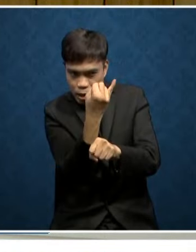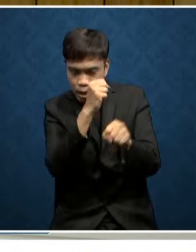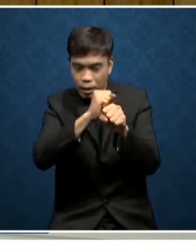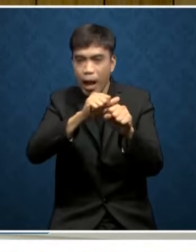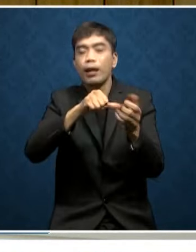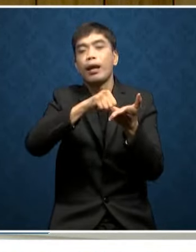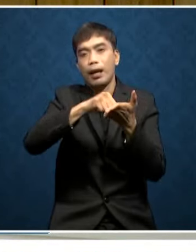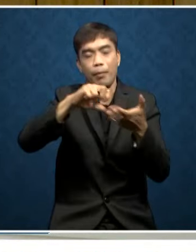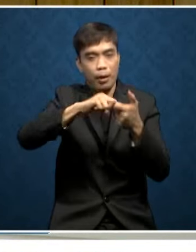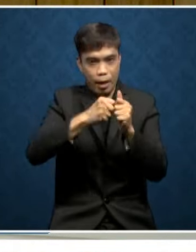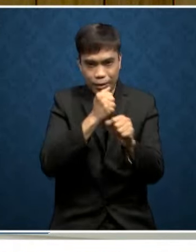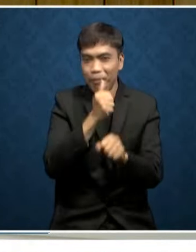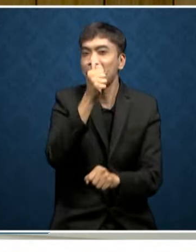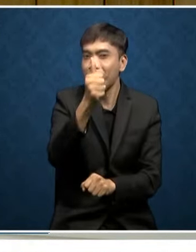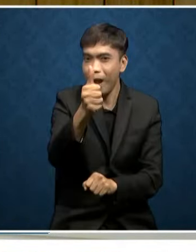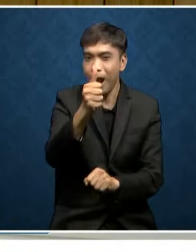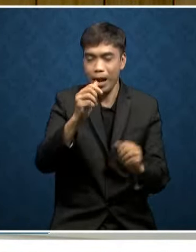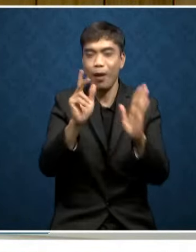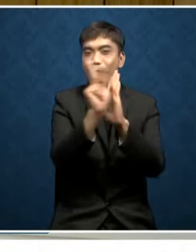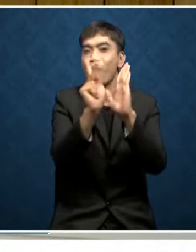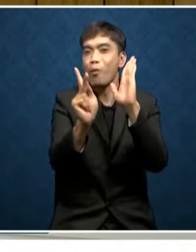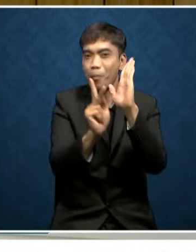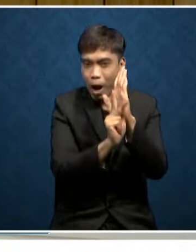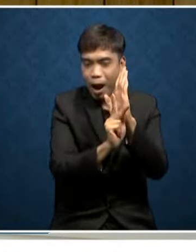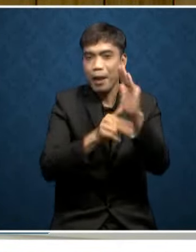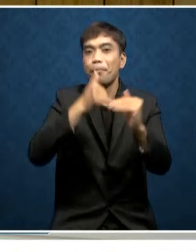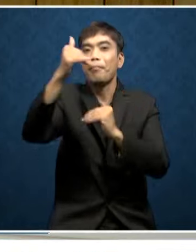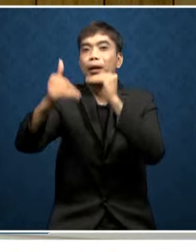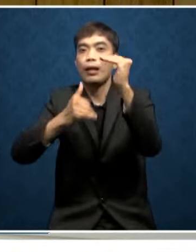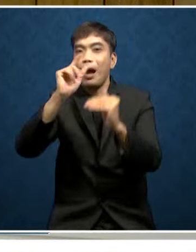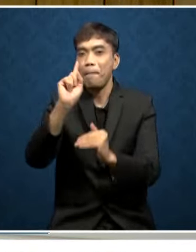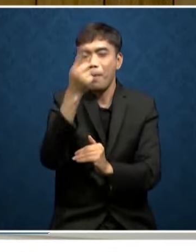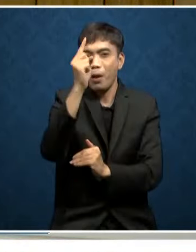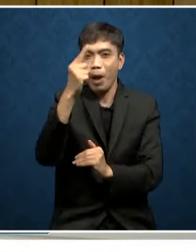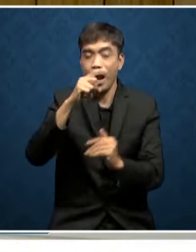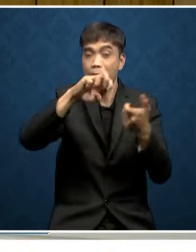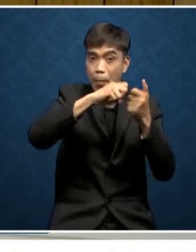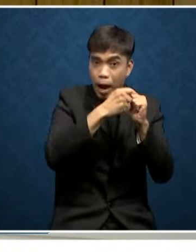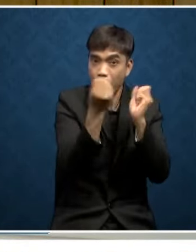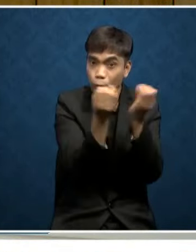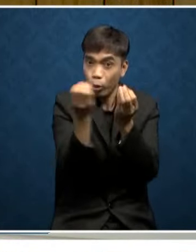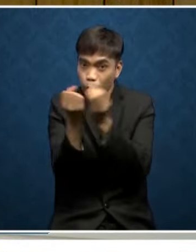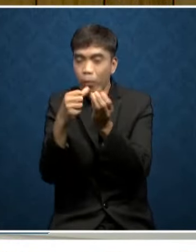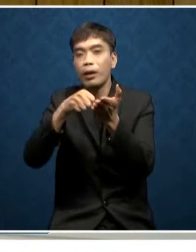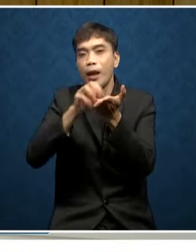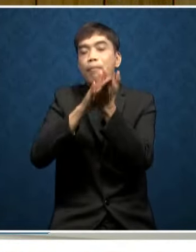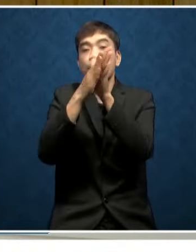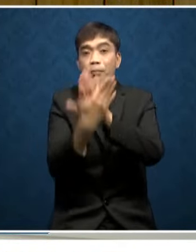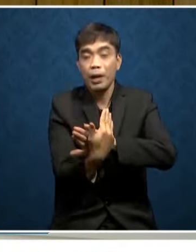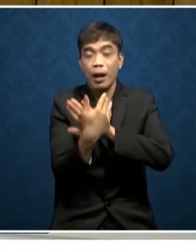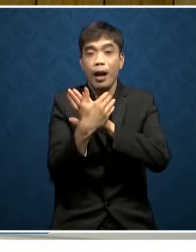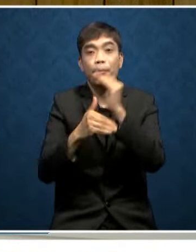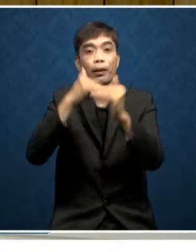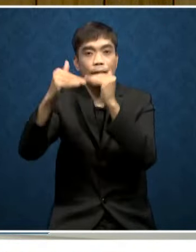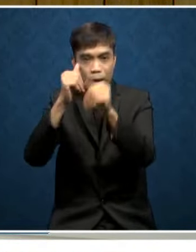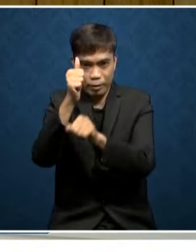หารวมถึงการพัฒนากฎหมายต่างๆที่เกี่ยวข้องหรือส่งผลกระทบต่อประชาชน